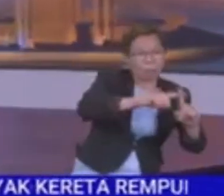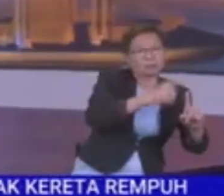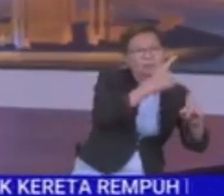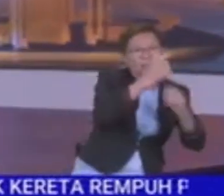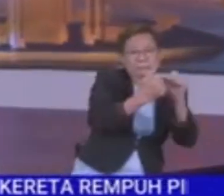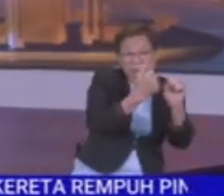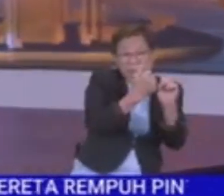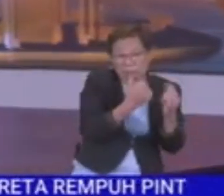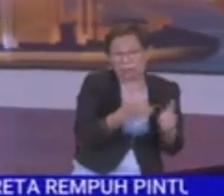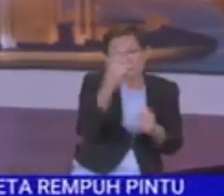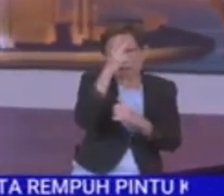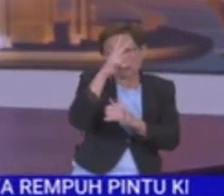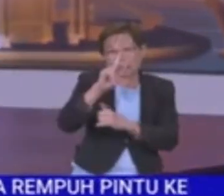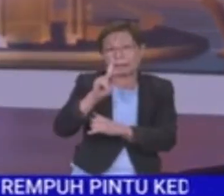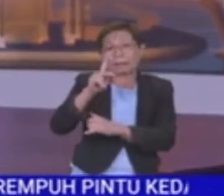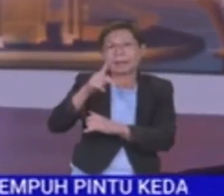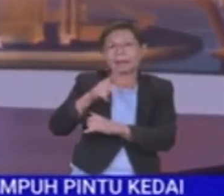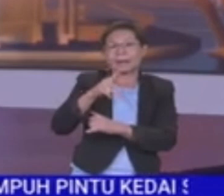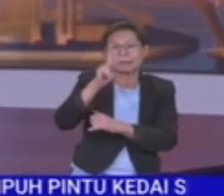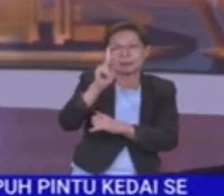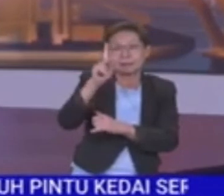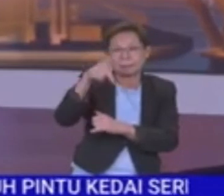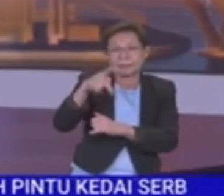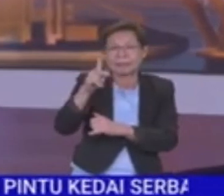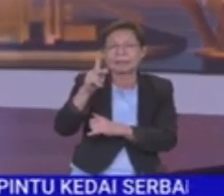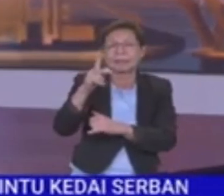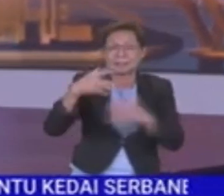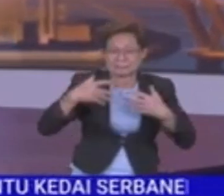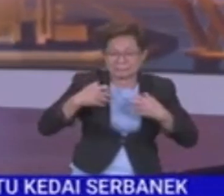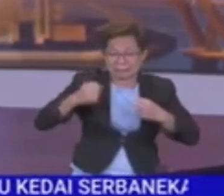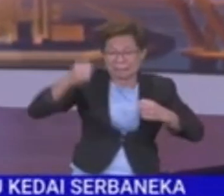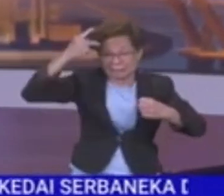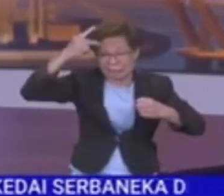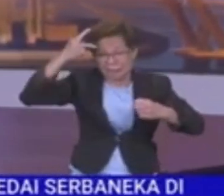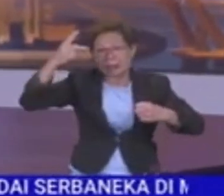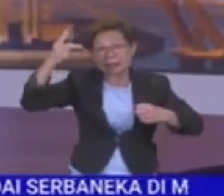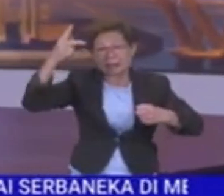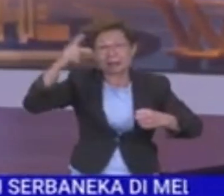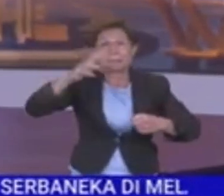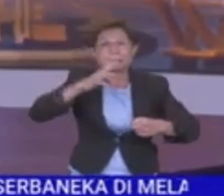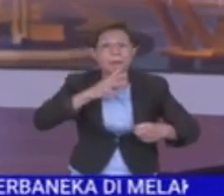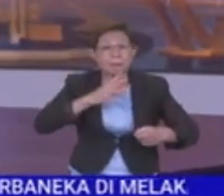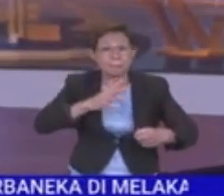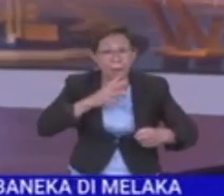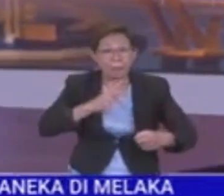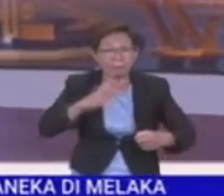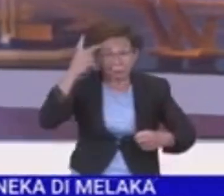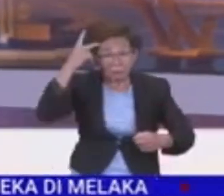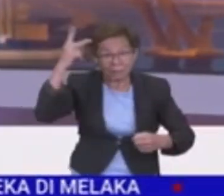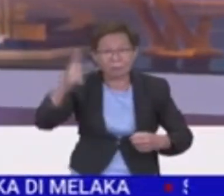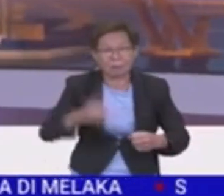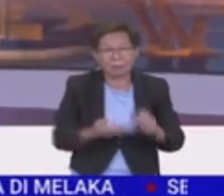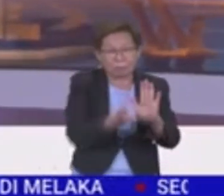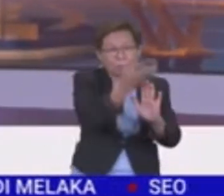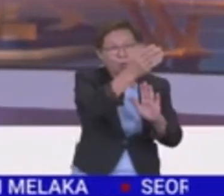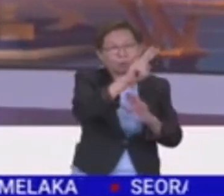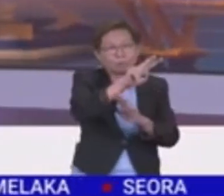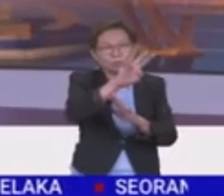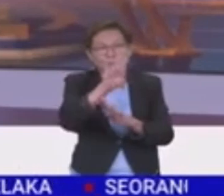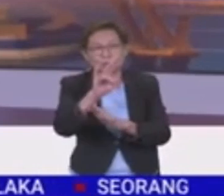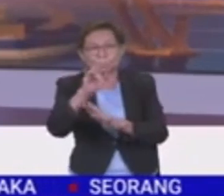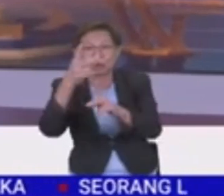berisi kerajaan tempatan Perumahan dan kesehatan Kelantan do the ocean Husein berkata ia mereka Khan peningkatan sebanyak